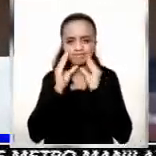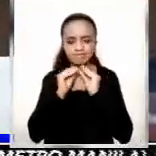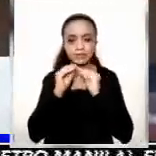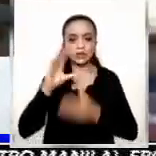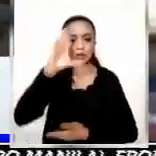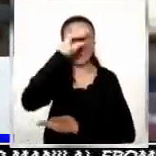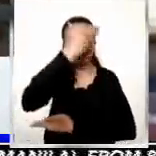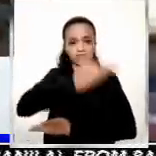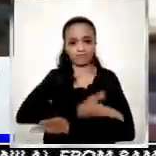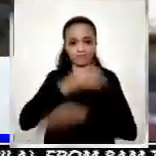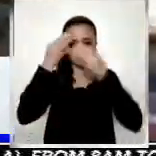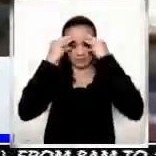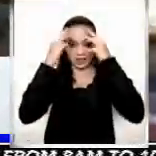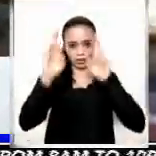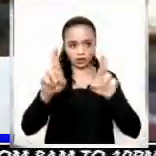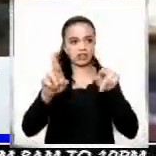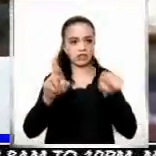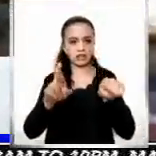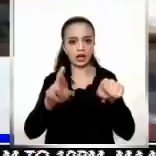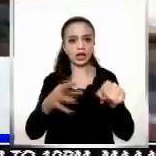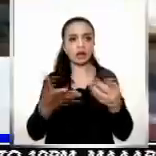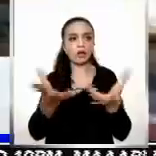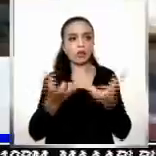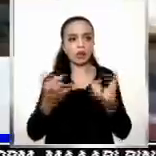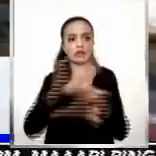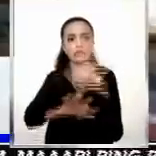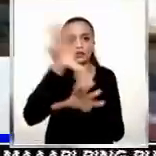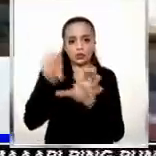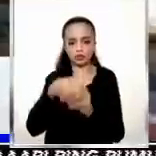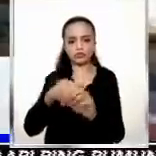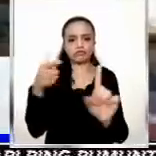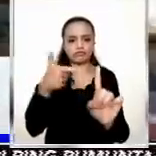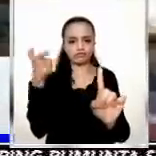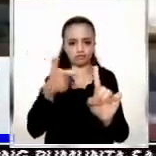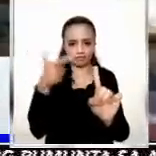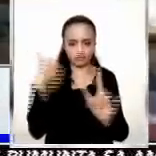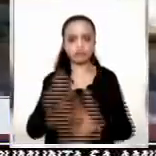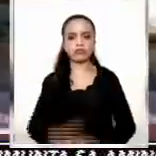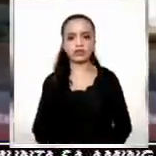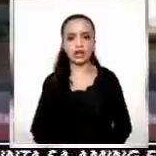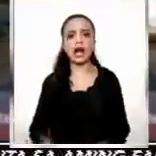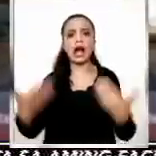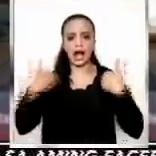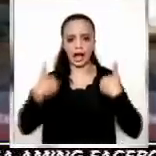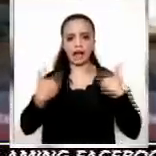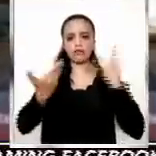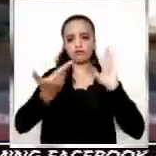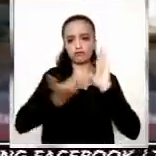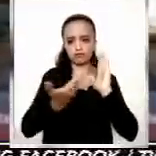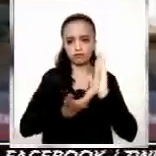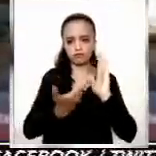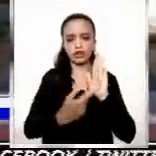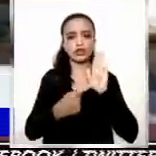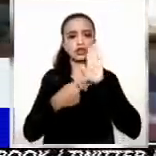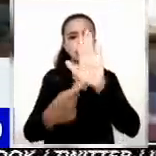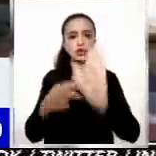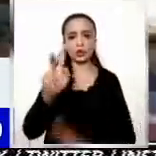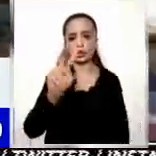pamamaril. Nakita naman po sa mga ebidensya na ipinisinta ng NBI na ako po